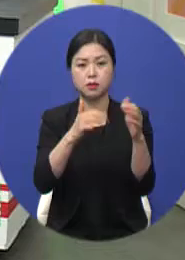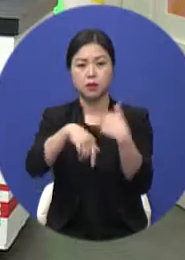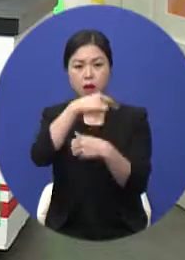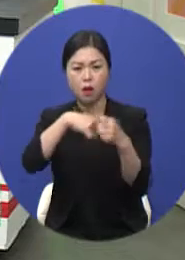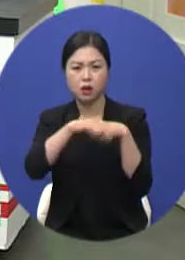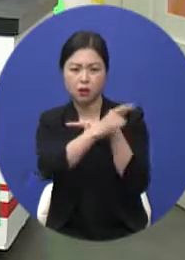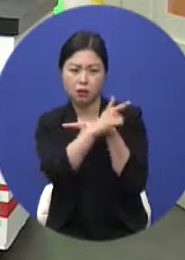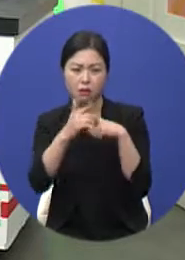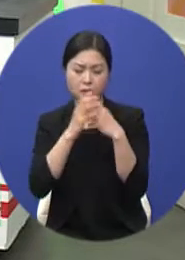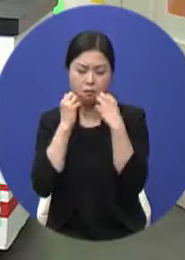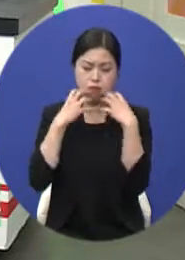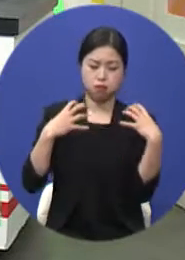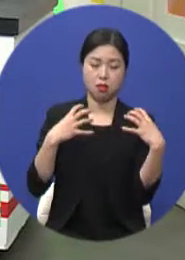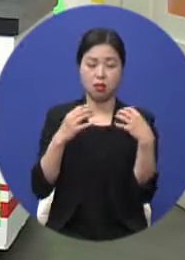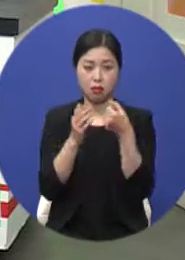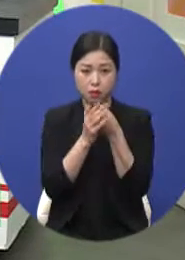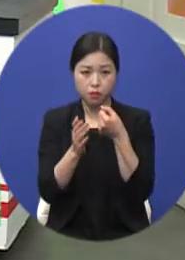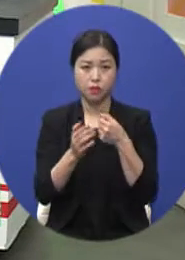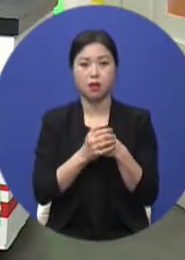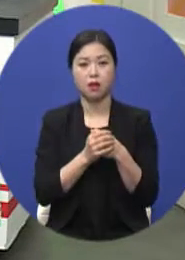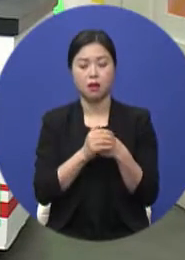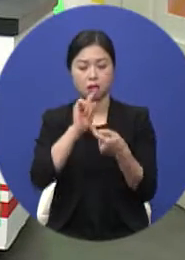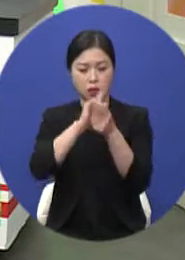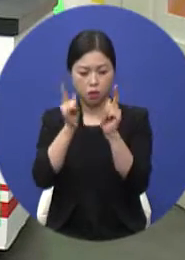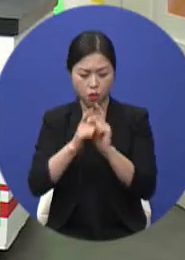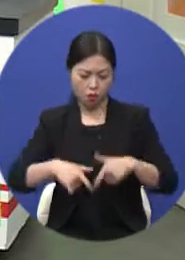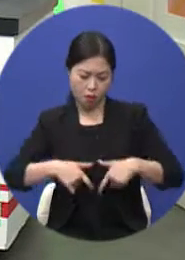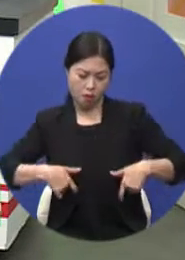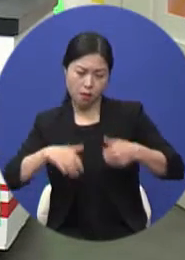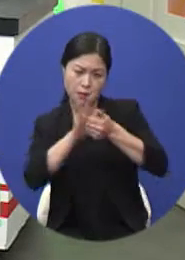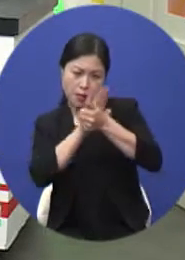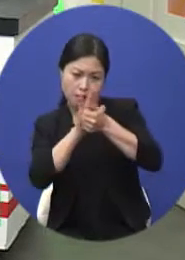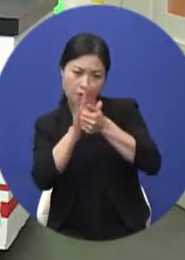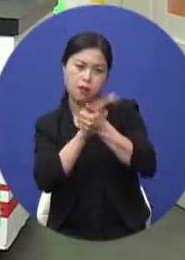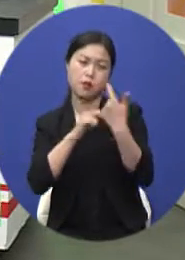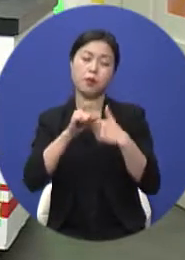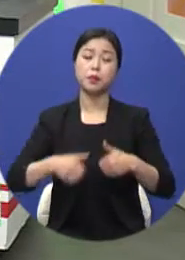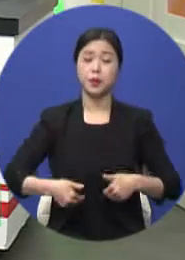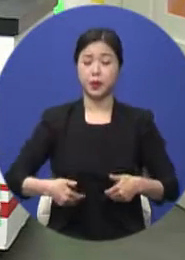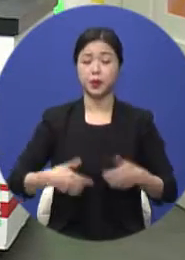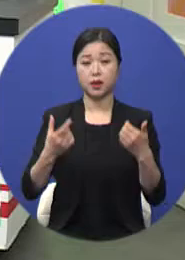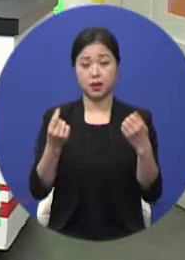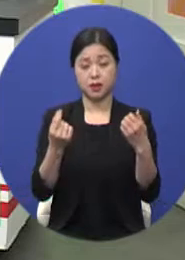보니까 서로에 대한 배려가 조금씩 더 필요하지 않나 싶어서